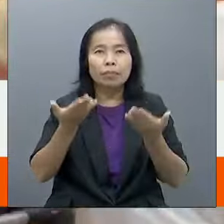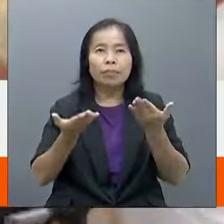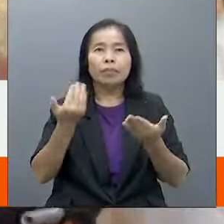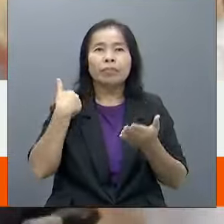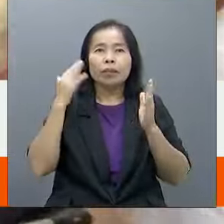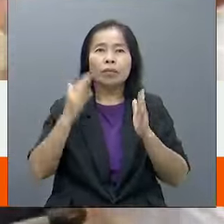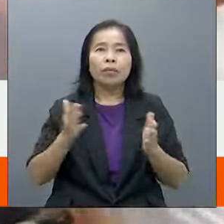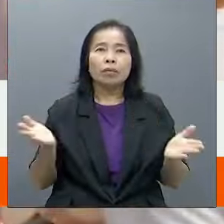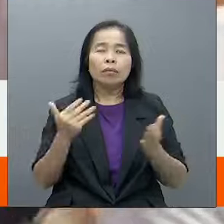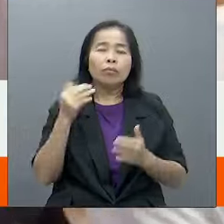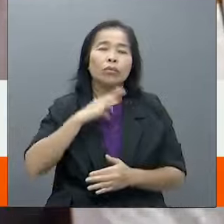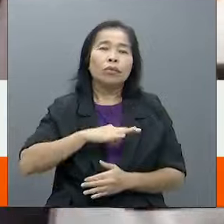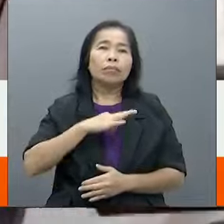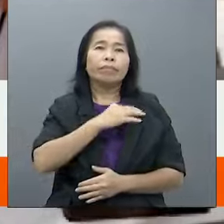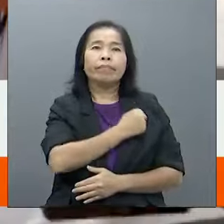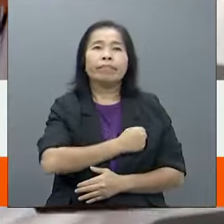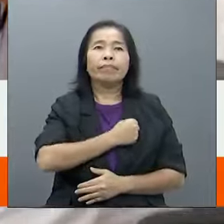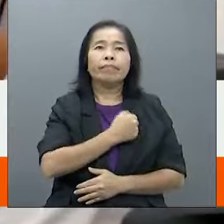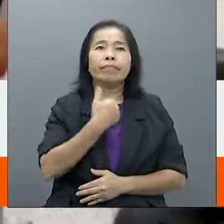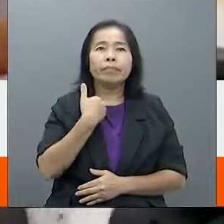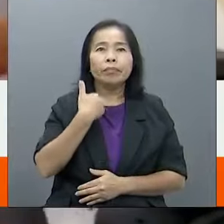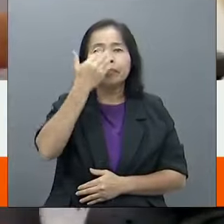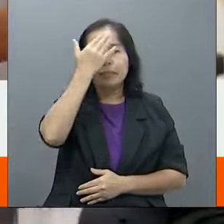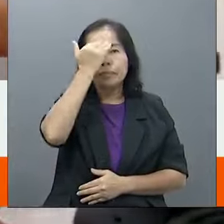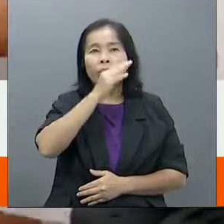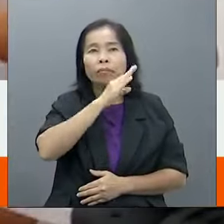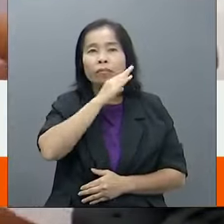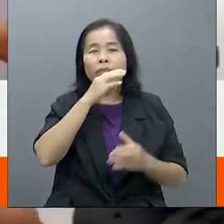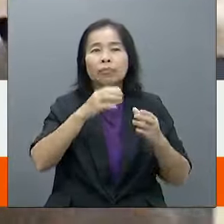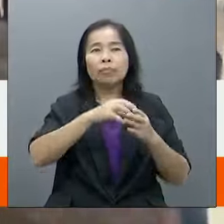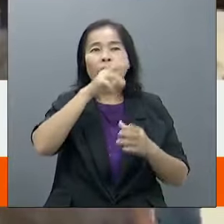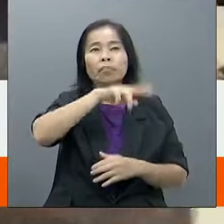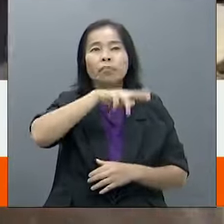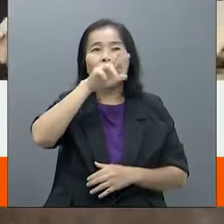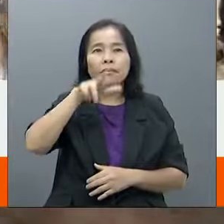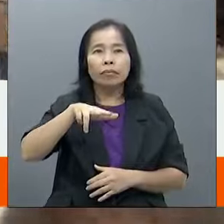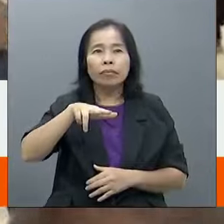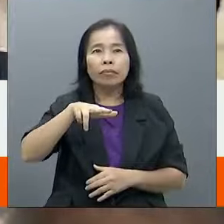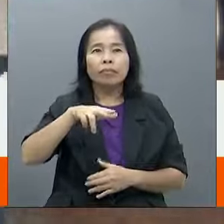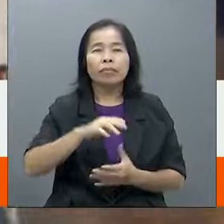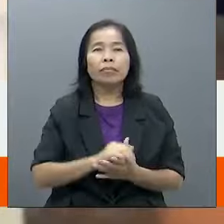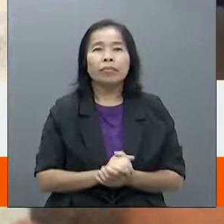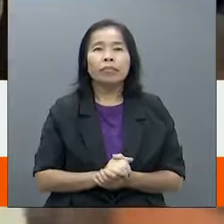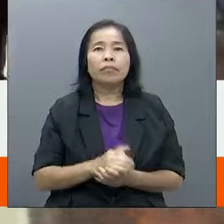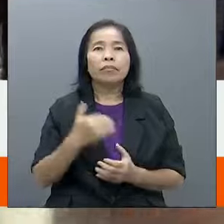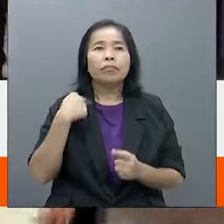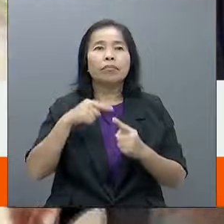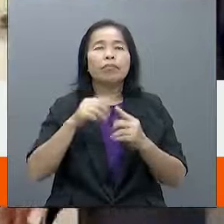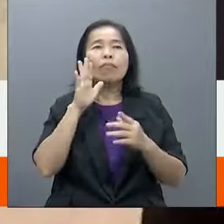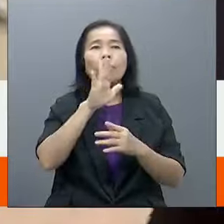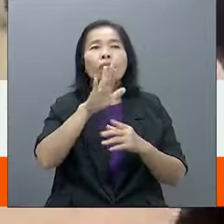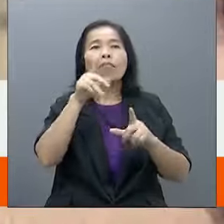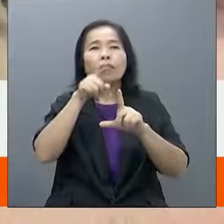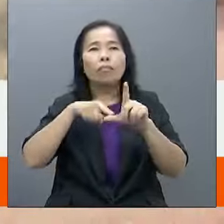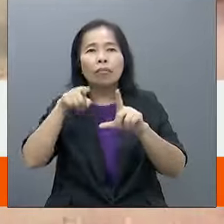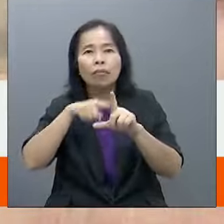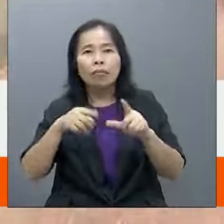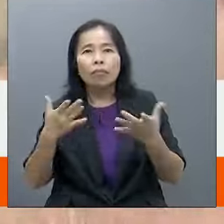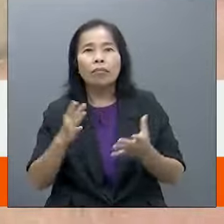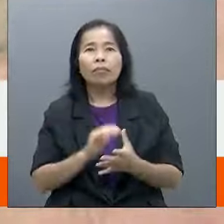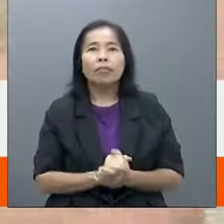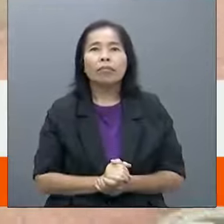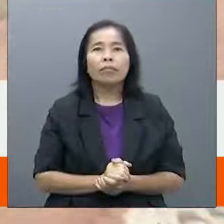วังนะครับที่ทางเพื่อไทยเนี่ยไปนะครับไปร่วมรัฐบาลโดยที่ละทิ้งทางก้าวไกลนะครับตรงนี้เองวิธีการเรียก